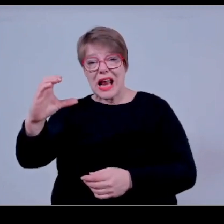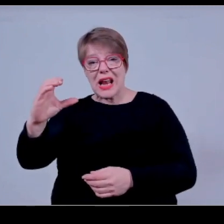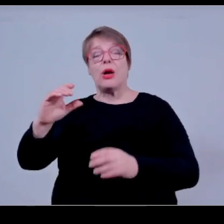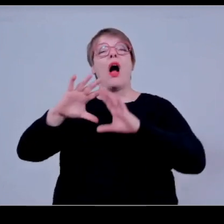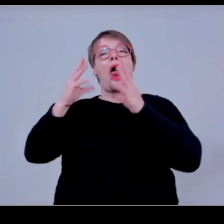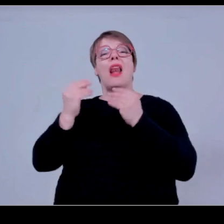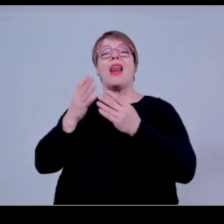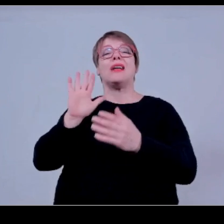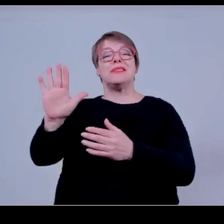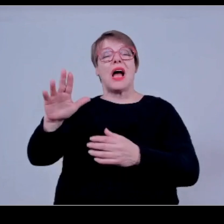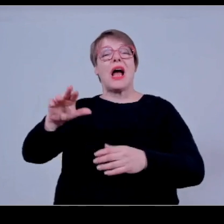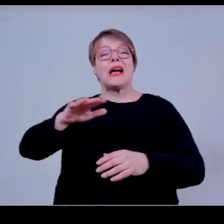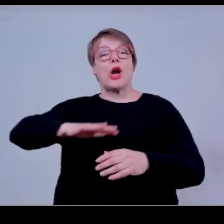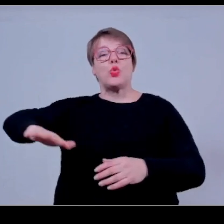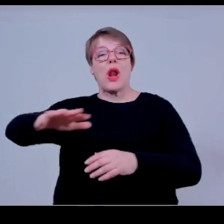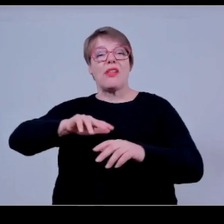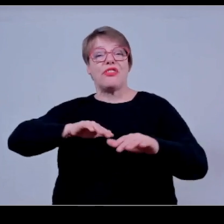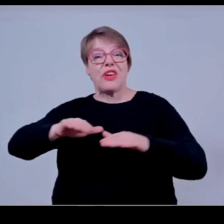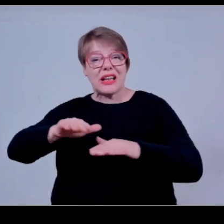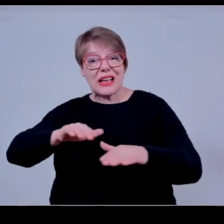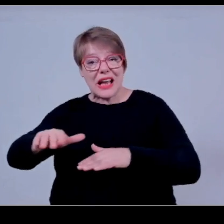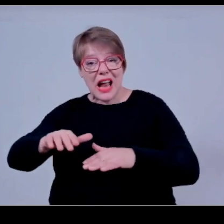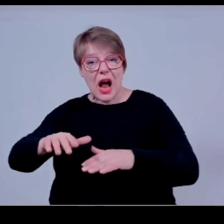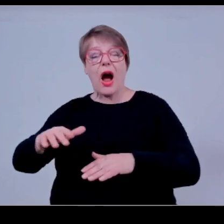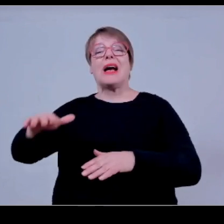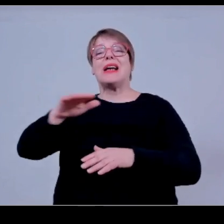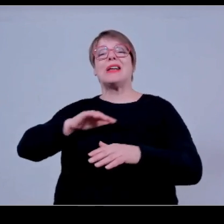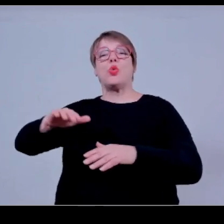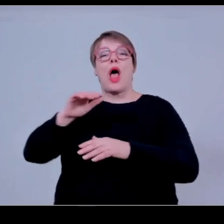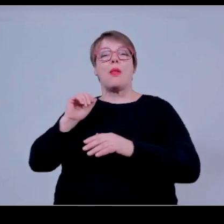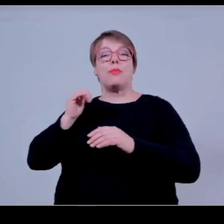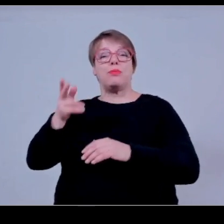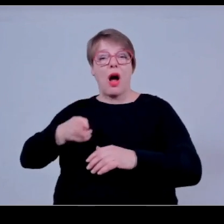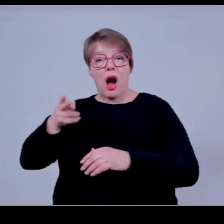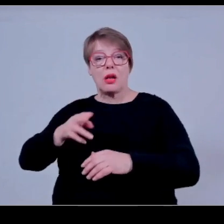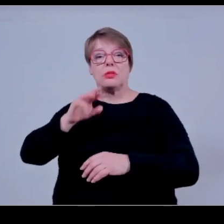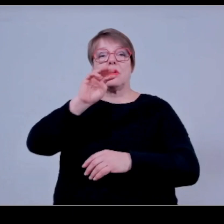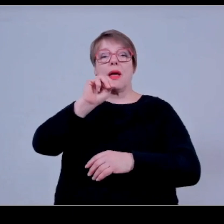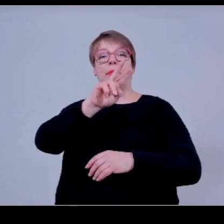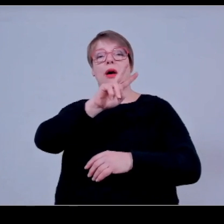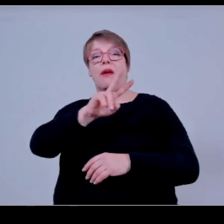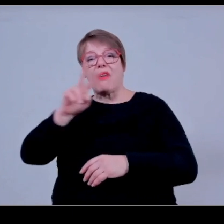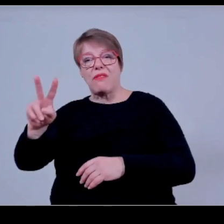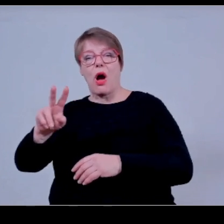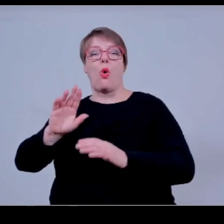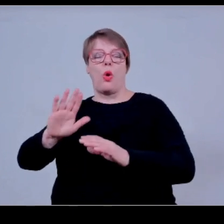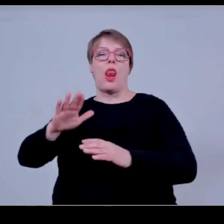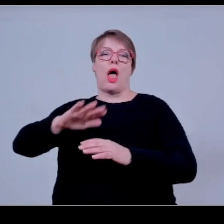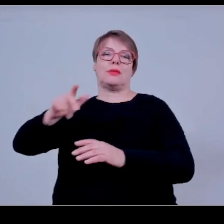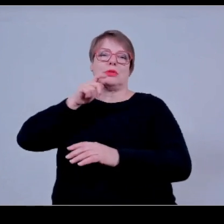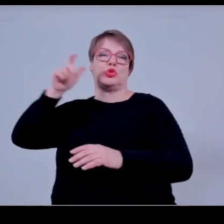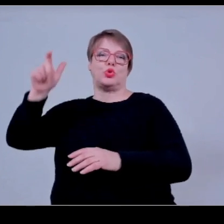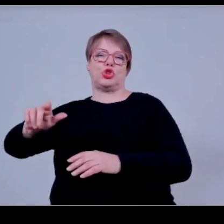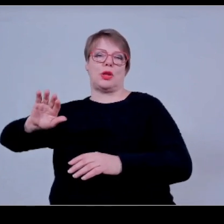Also zur Autobahn möchte ich mir jetzt nicht herausreden, also da ist unser Ministerium nicht zuständig. Erstens haben wir